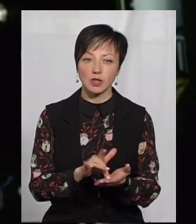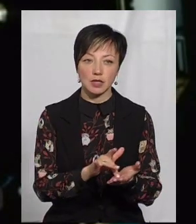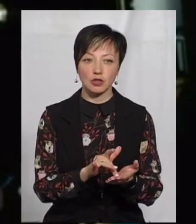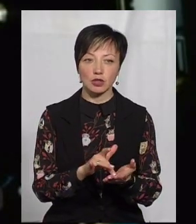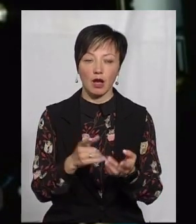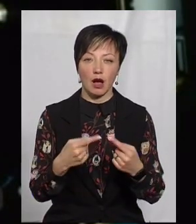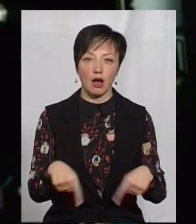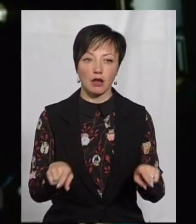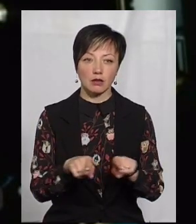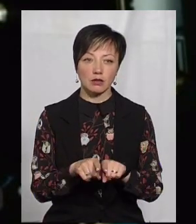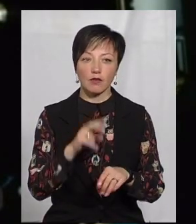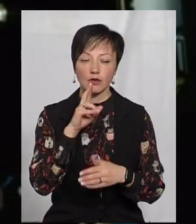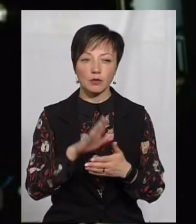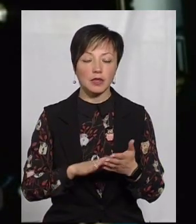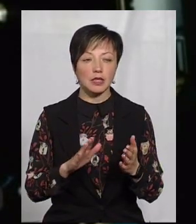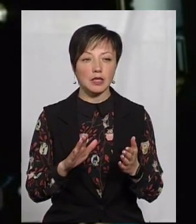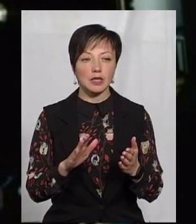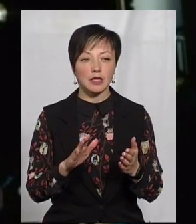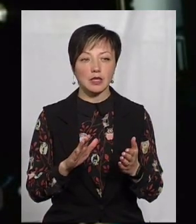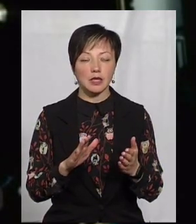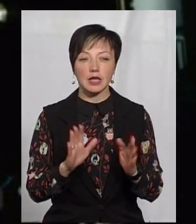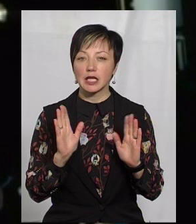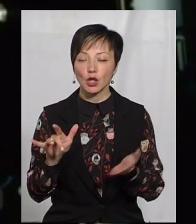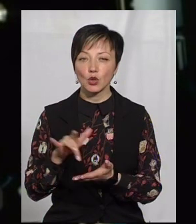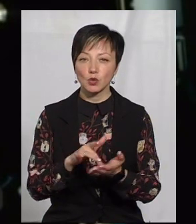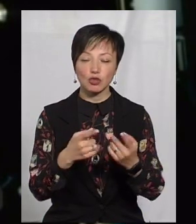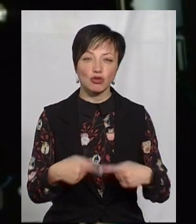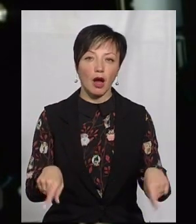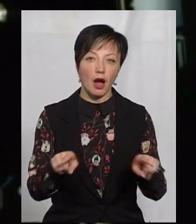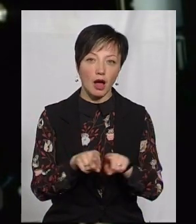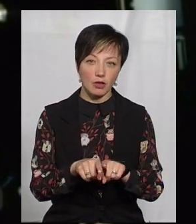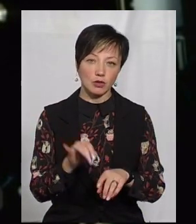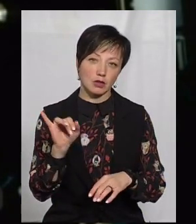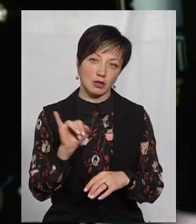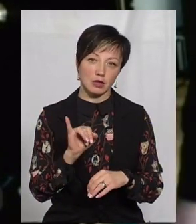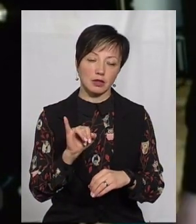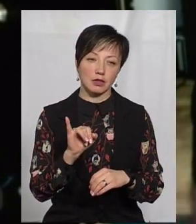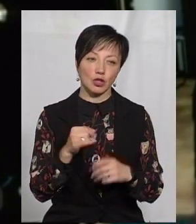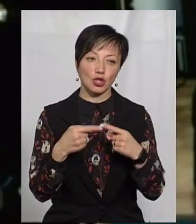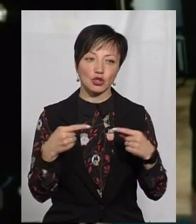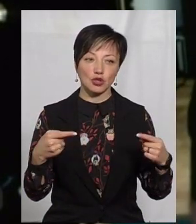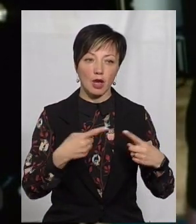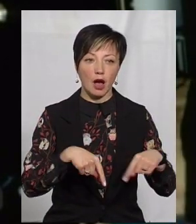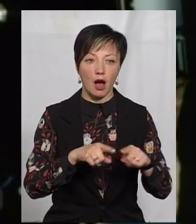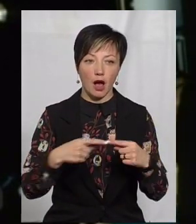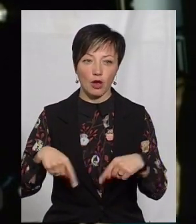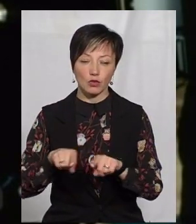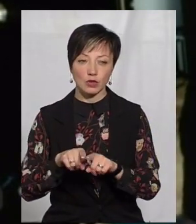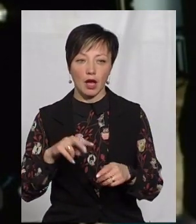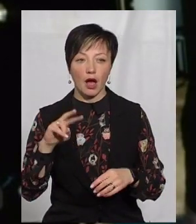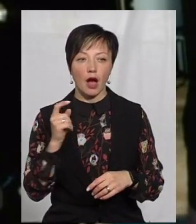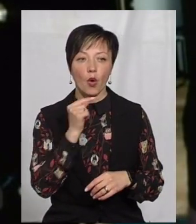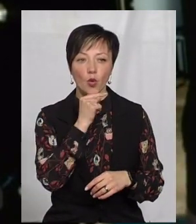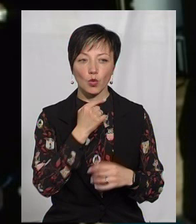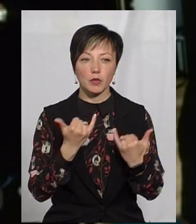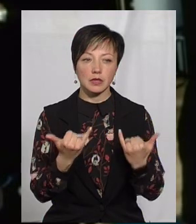туристична, я вибачаюсь, не тільки туристична галузь, а й інші галузі